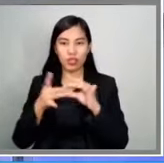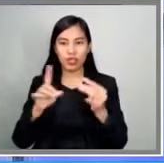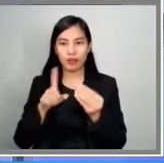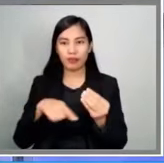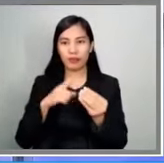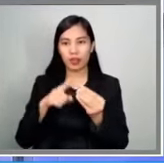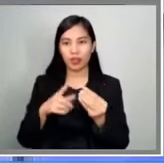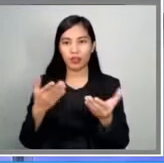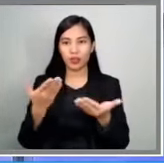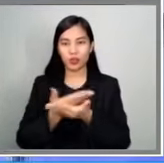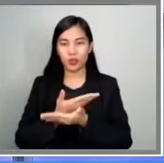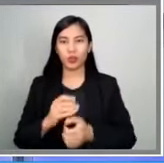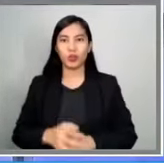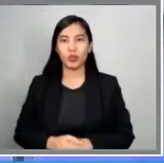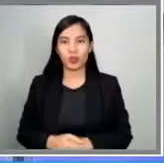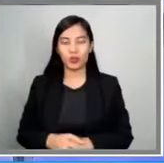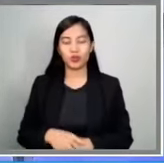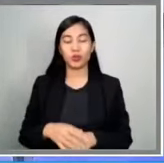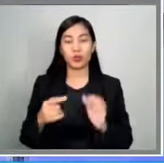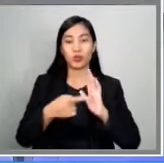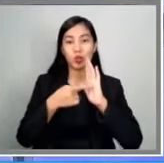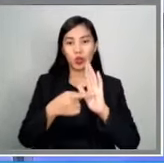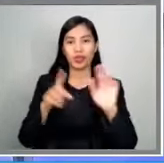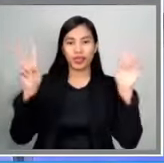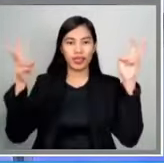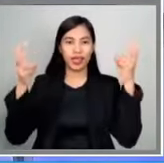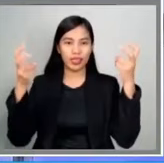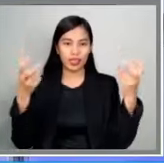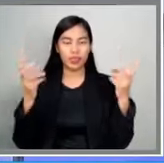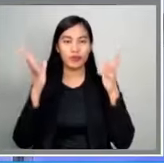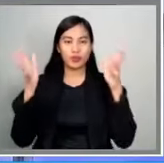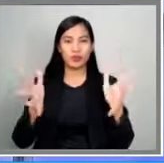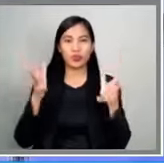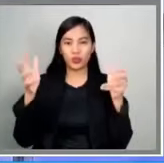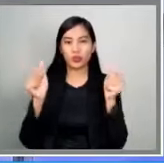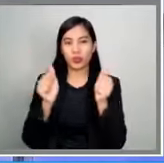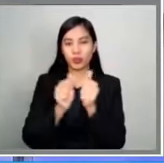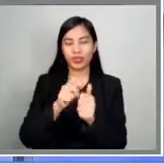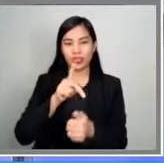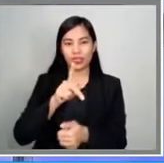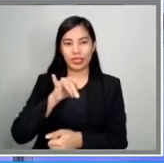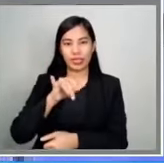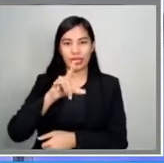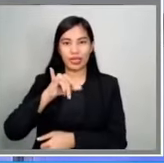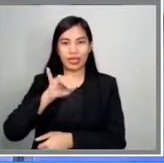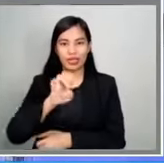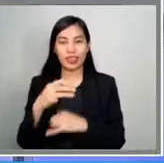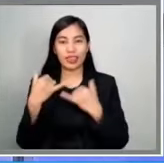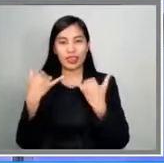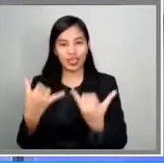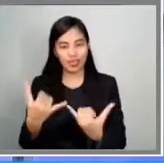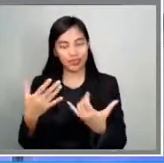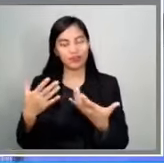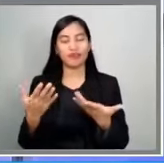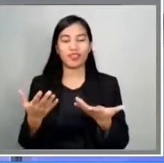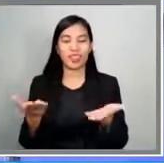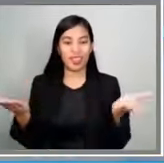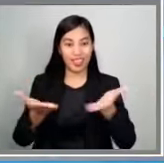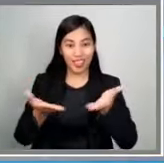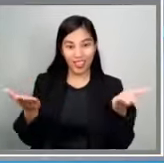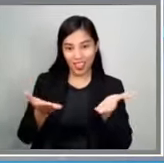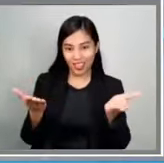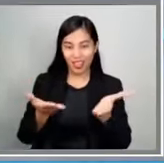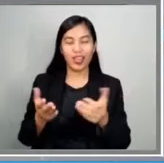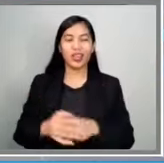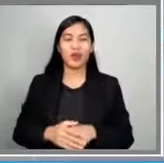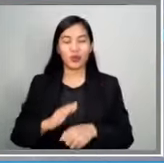Conversation with Kylie. Siyempre, magkukwento rin siya rito sa balita ko ng live. Yay. Hindi na namin patatagalin pa. Welcome sa show, Kylie.